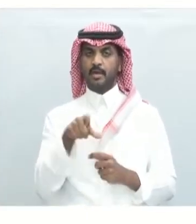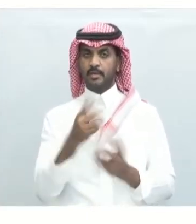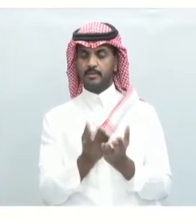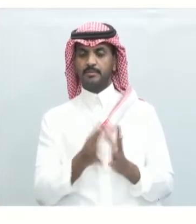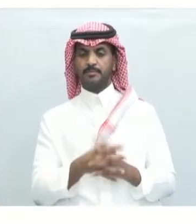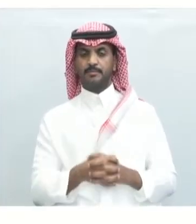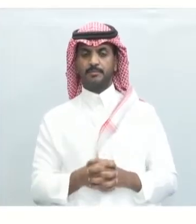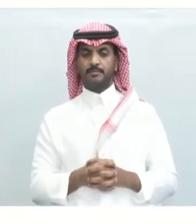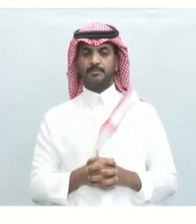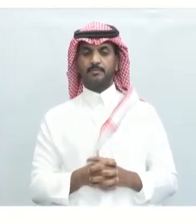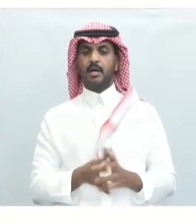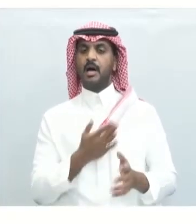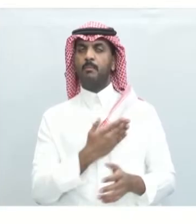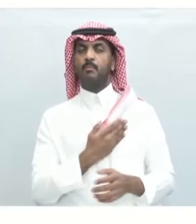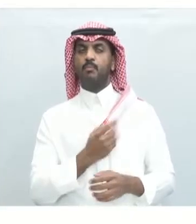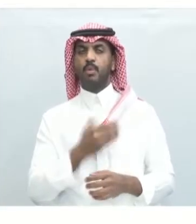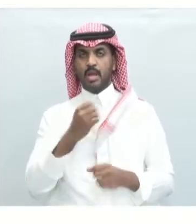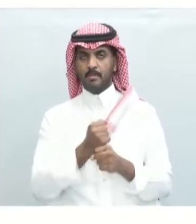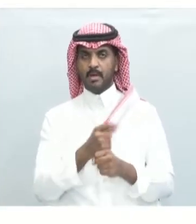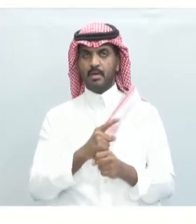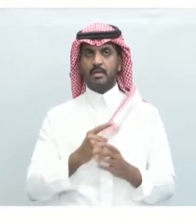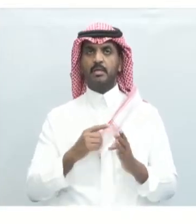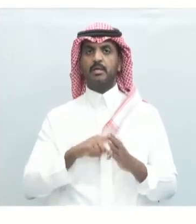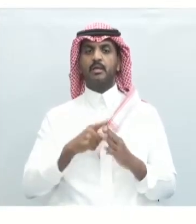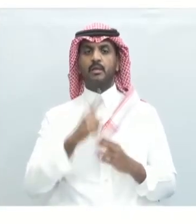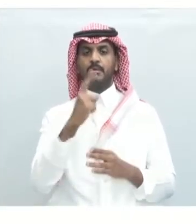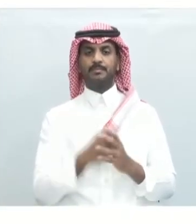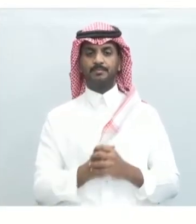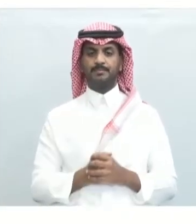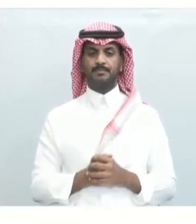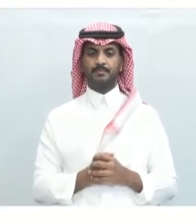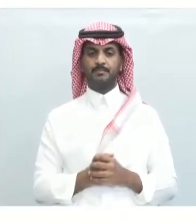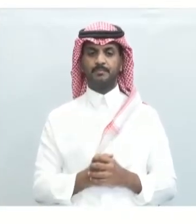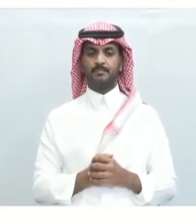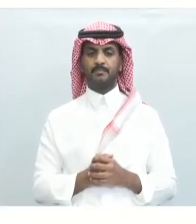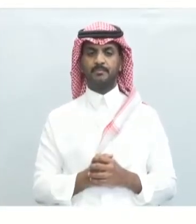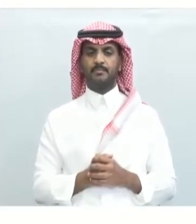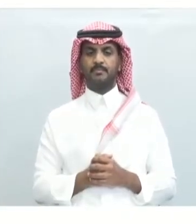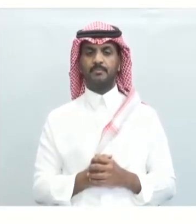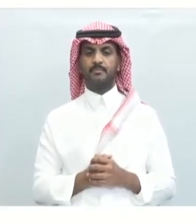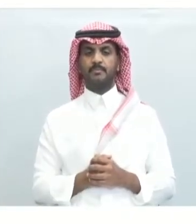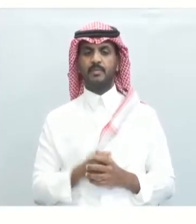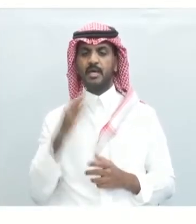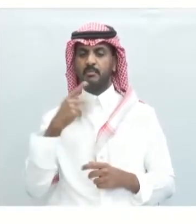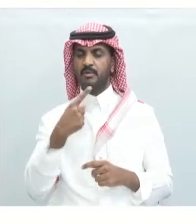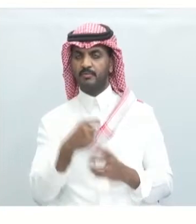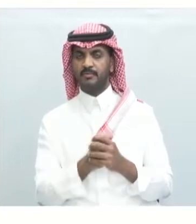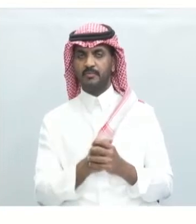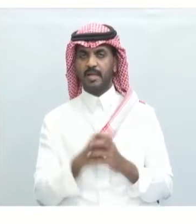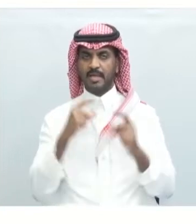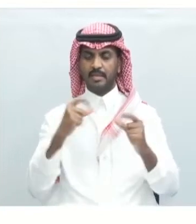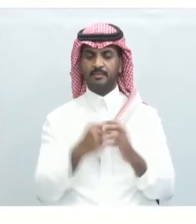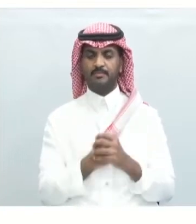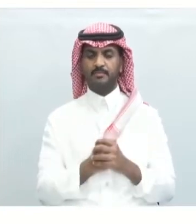هو درس احب الاعمال الى الله جل وعلا ننطلق دائما في الحديث بقراءه النص